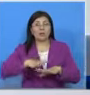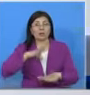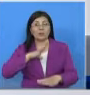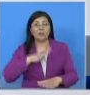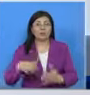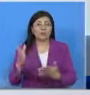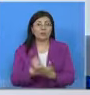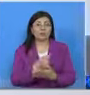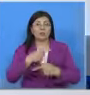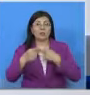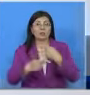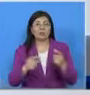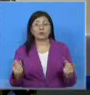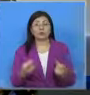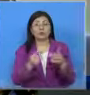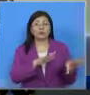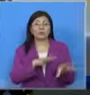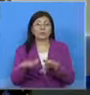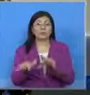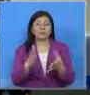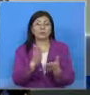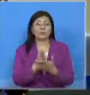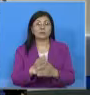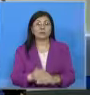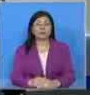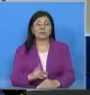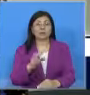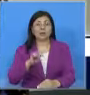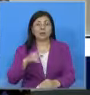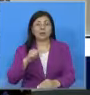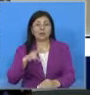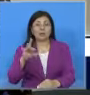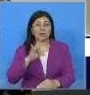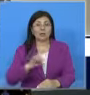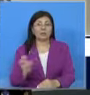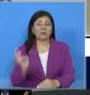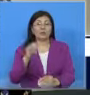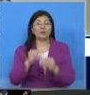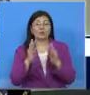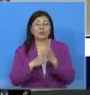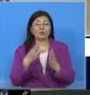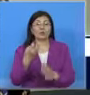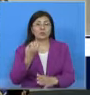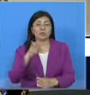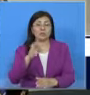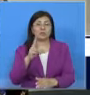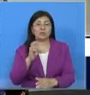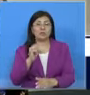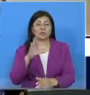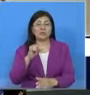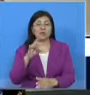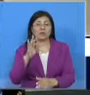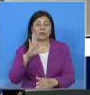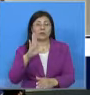жатырмыз. Алда оңалту шаралары күтіп тұр. Мен Қарғалы ауданынан келдім. 19 мамыр күні кесірділігімен босандым